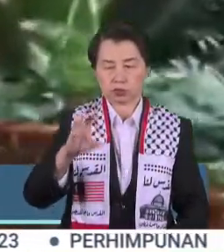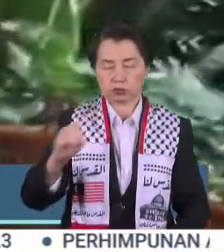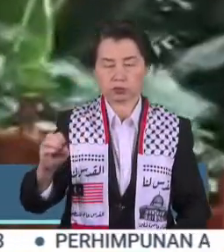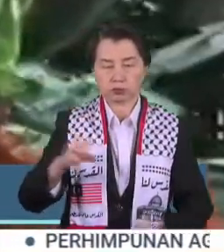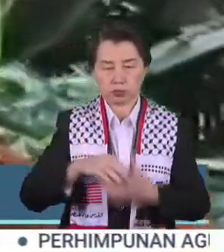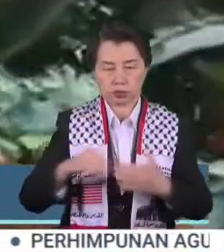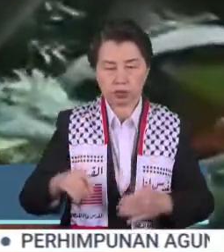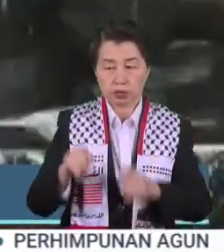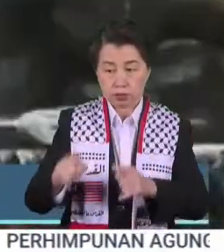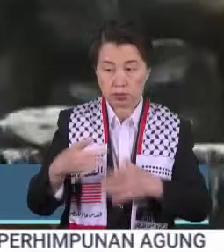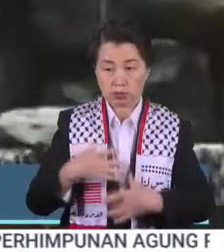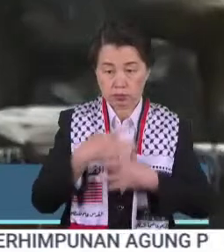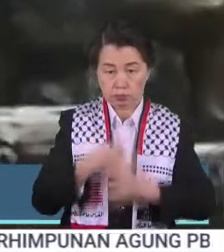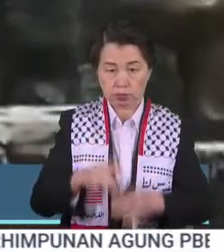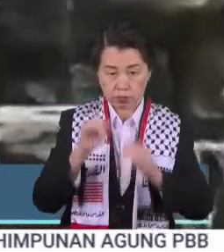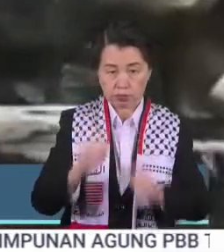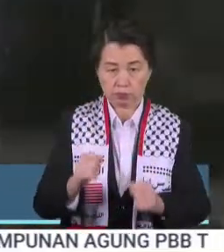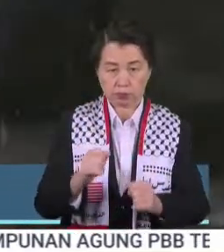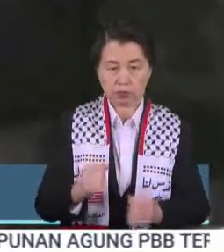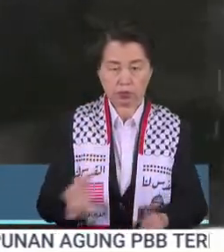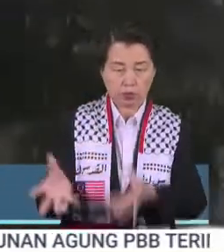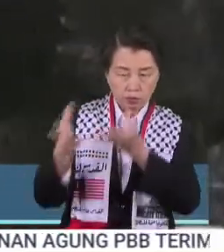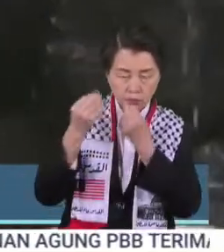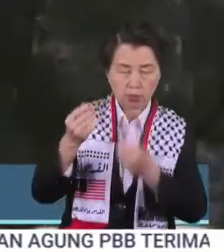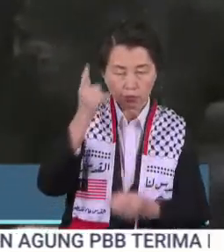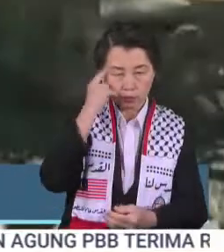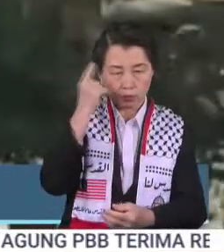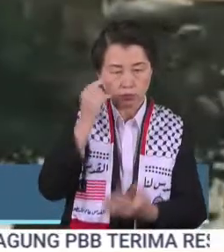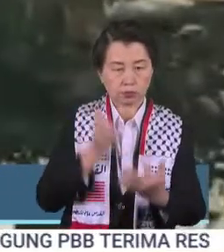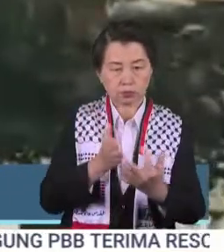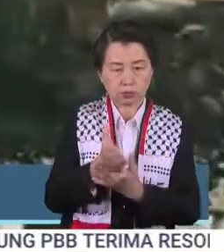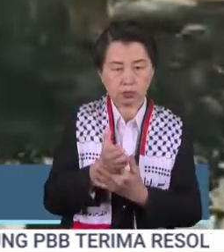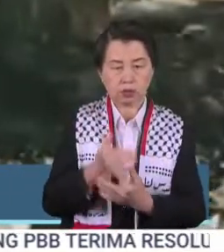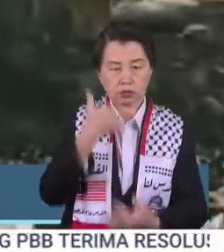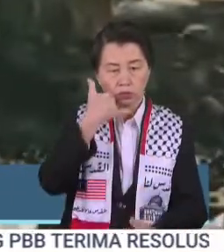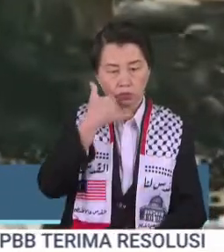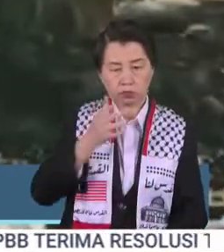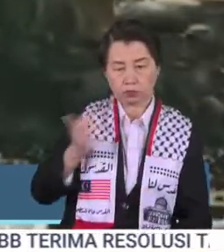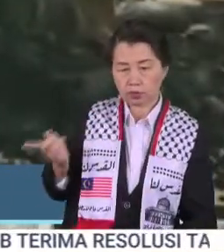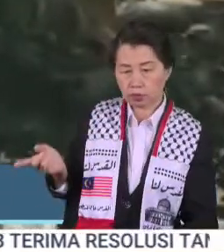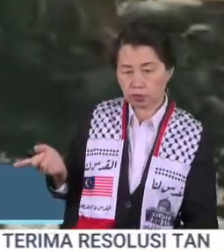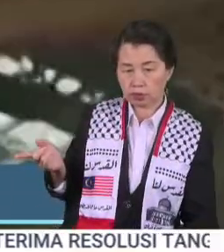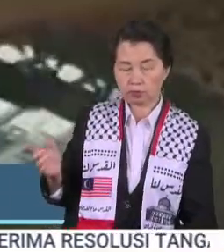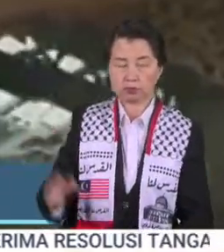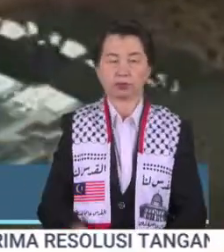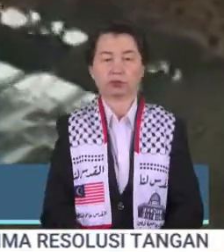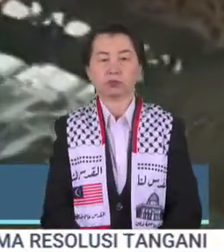RM900. Mereka yang berminat boleh mendapatkan maklumat lanjut menerusi talian tertera.